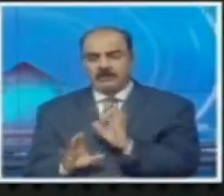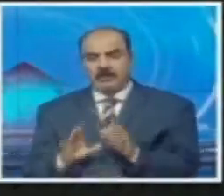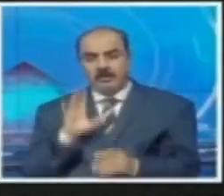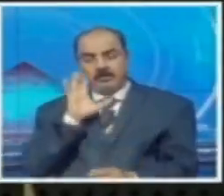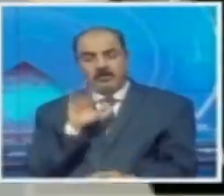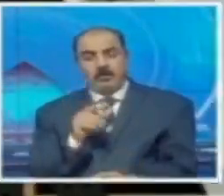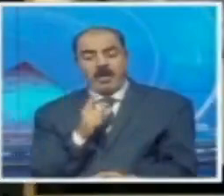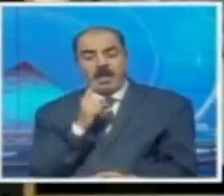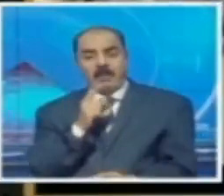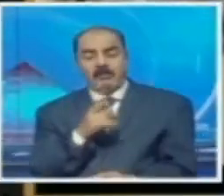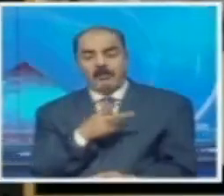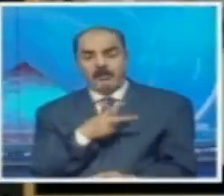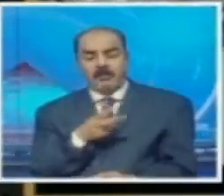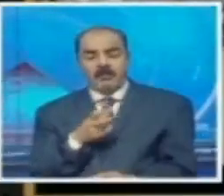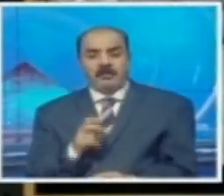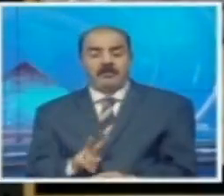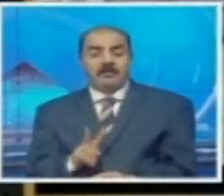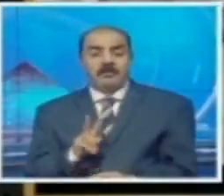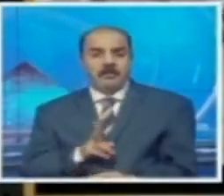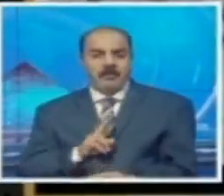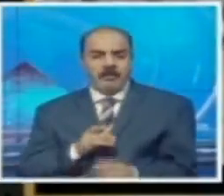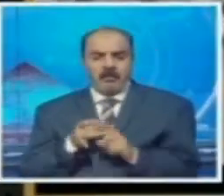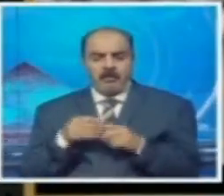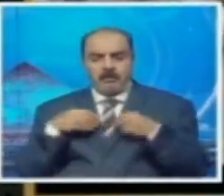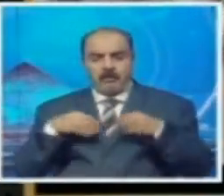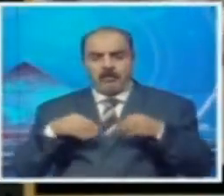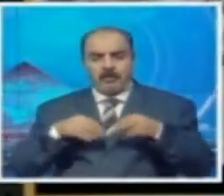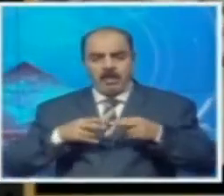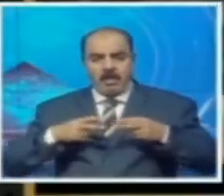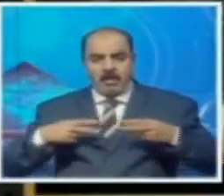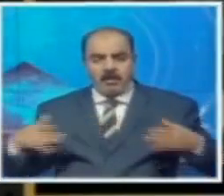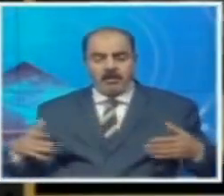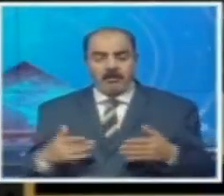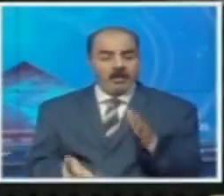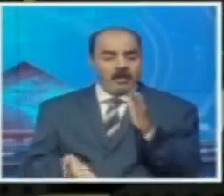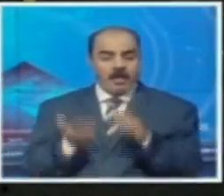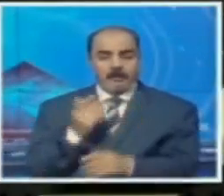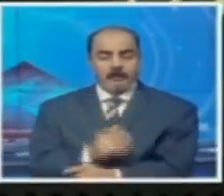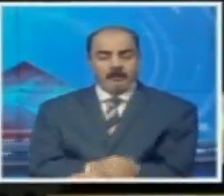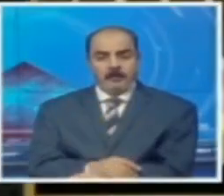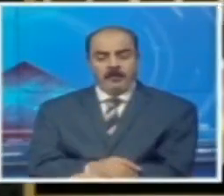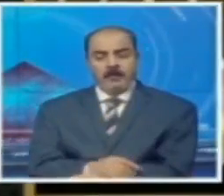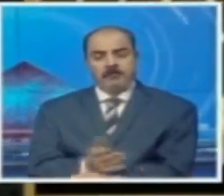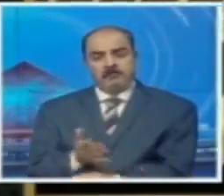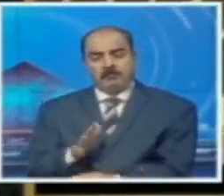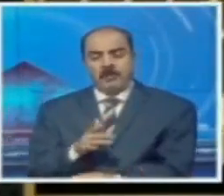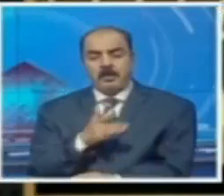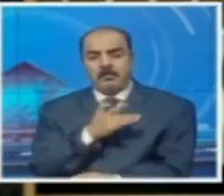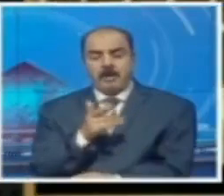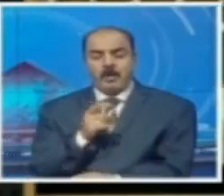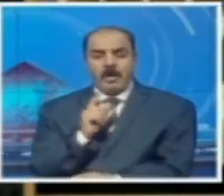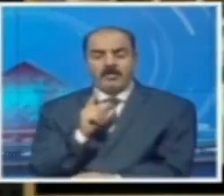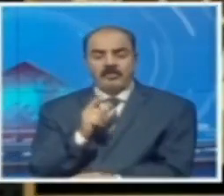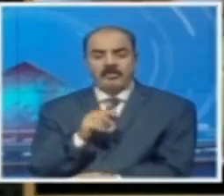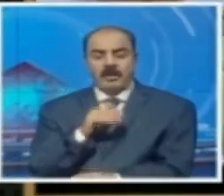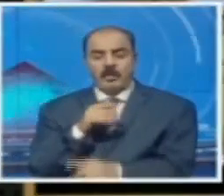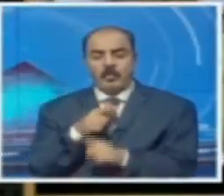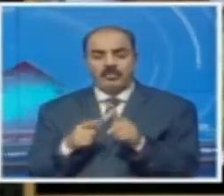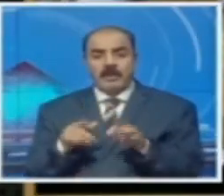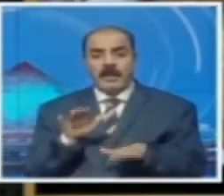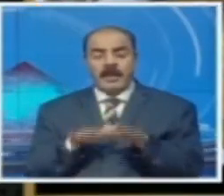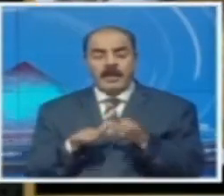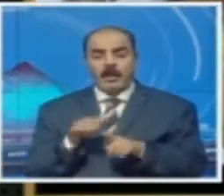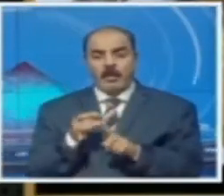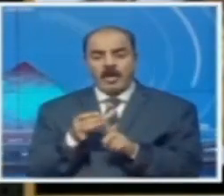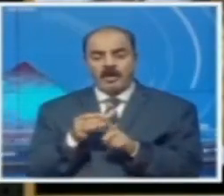ضبط 1209 قضية إتجار في المواد المخدرة، من بينها قرابة 111.5 كيلوغرام